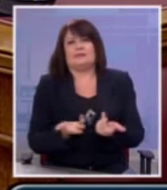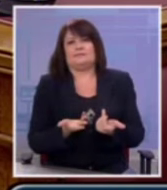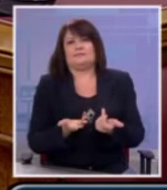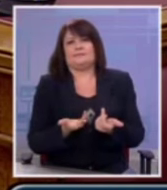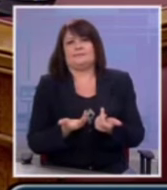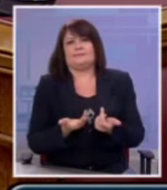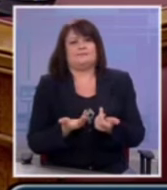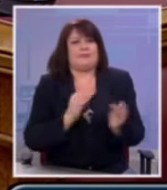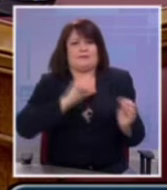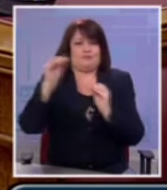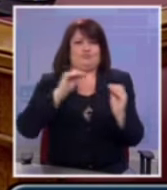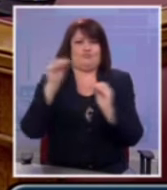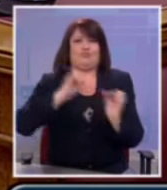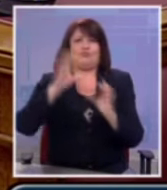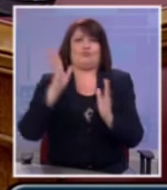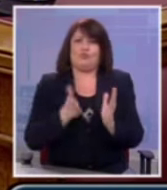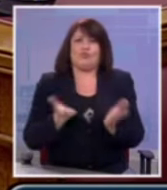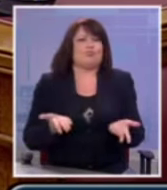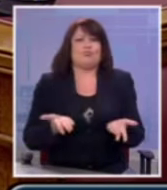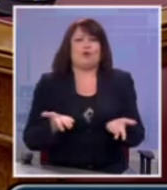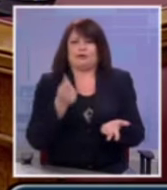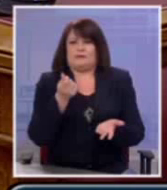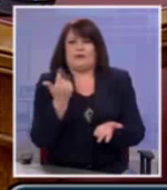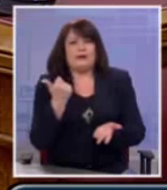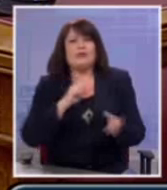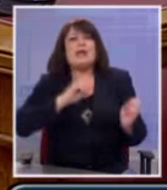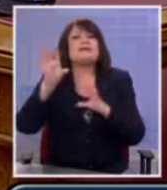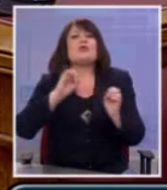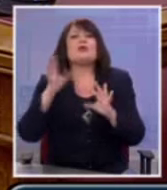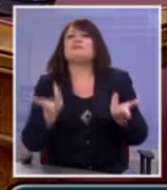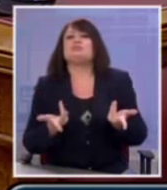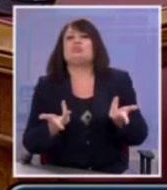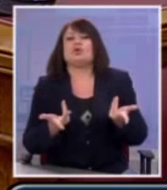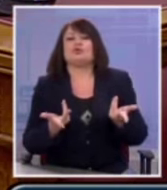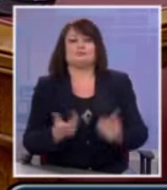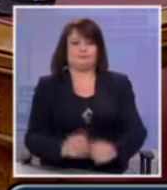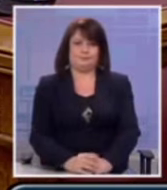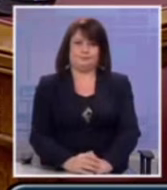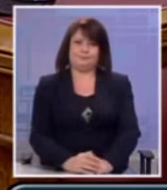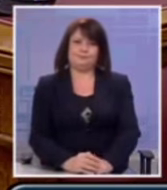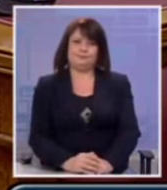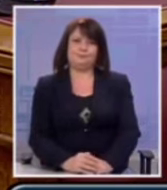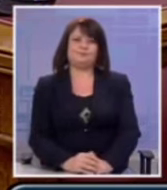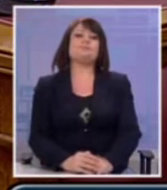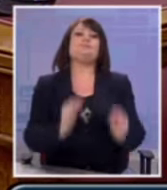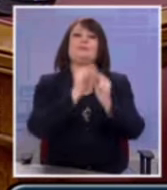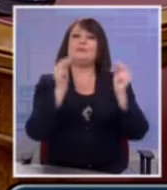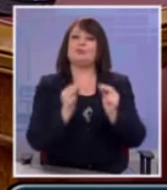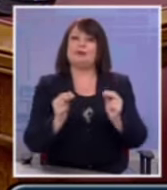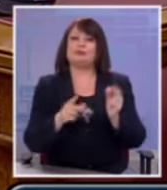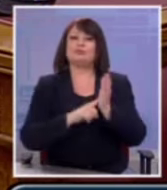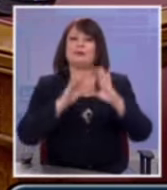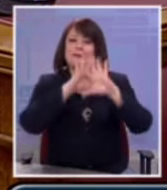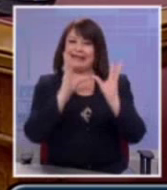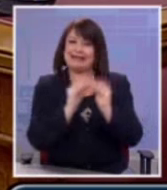έχουν εξωστρέφεια και έχουν δυνατότητα να πραγματοποιούν εξαγωγές. Άρα, αν δεν υπάρξει ένα